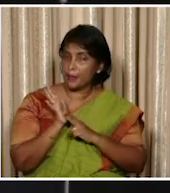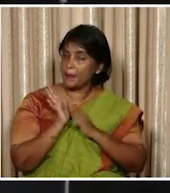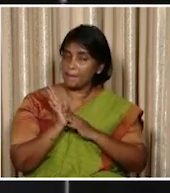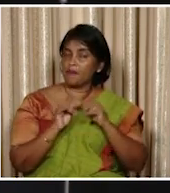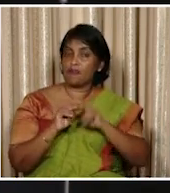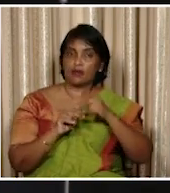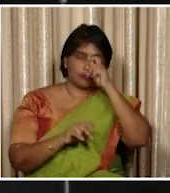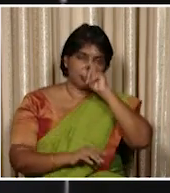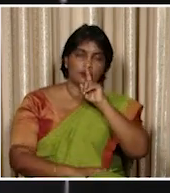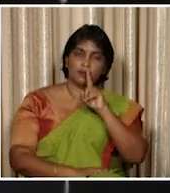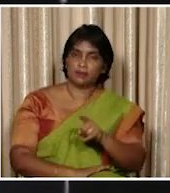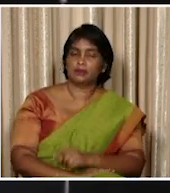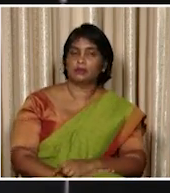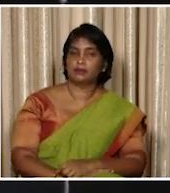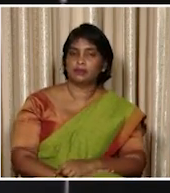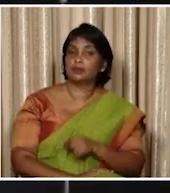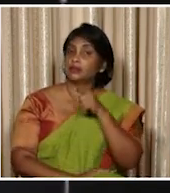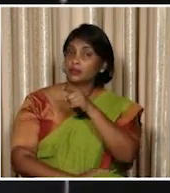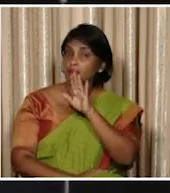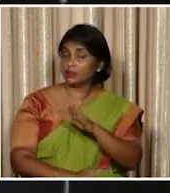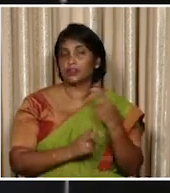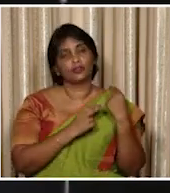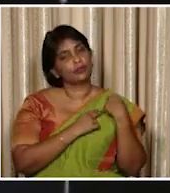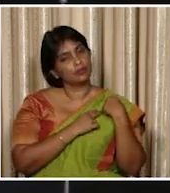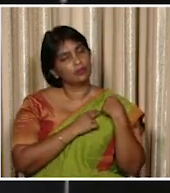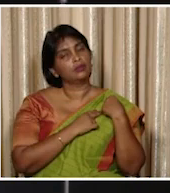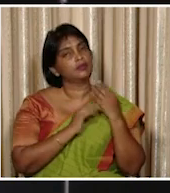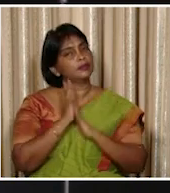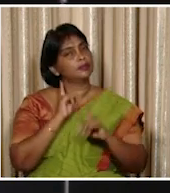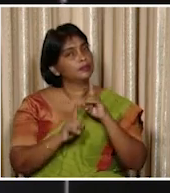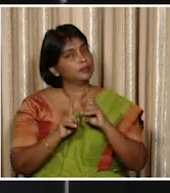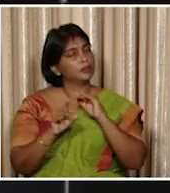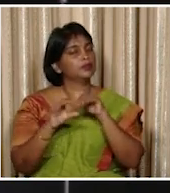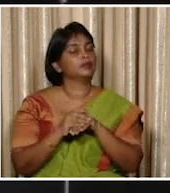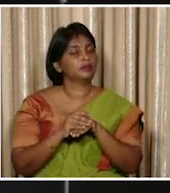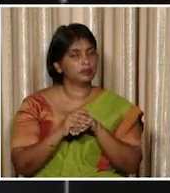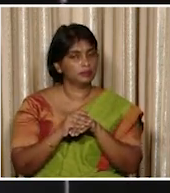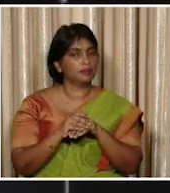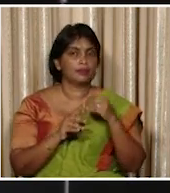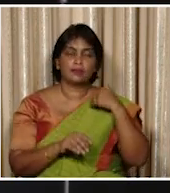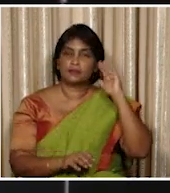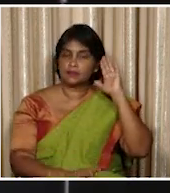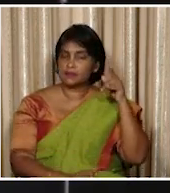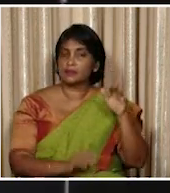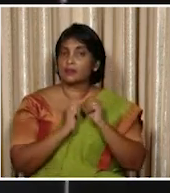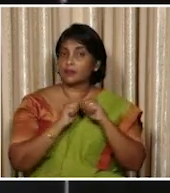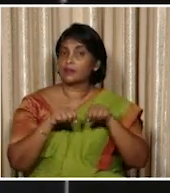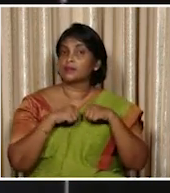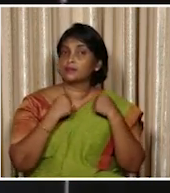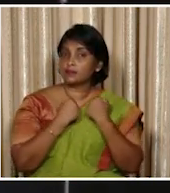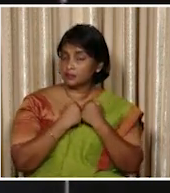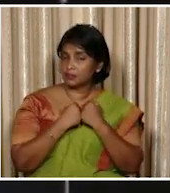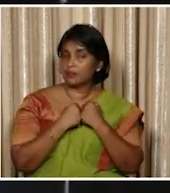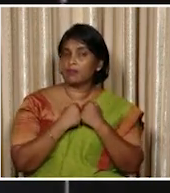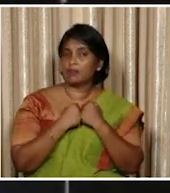මැතිතුමා හඳුන්වනවා. එතුමා දරපු අමාත්‍යාංශවලත් විශේෂයෙන්ම වෘත්තීය සමිති